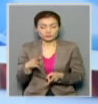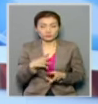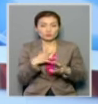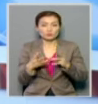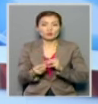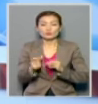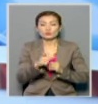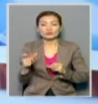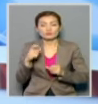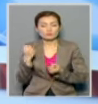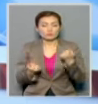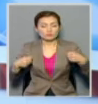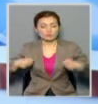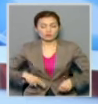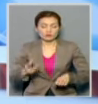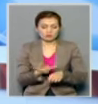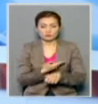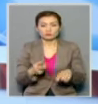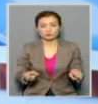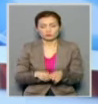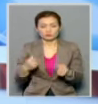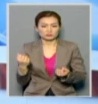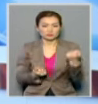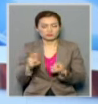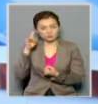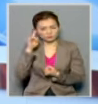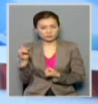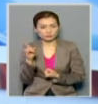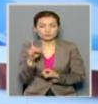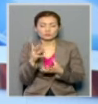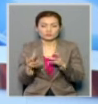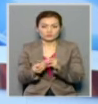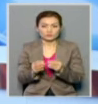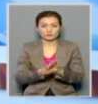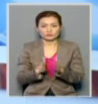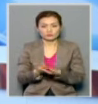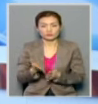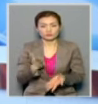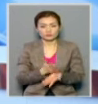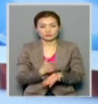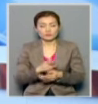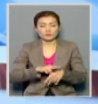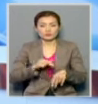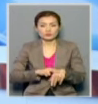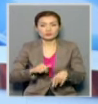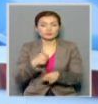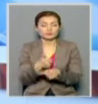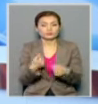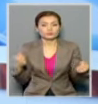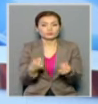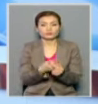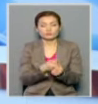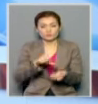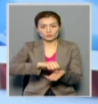Зачастую те, кого лишили водительских прав, все равно садятся за руль, не осознавая всю серьезность ситуации. По словам полицейских, в основном ДТП